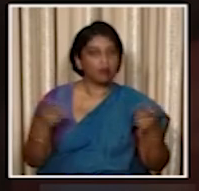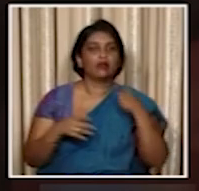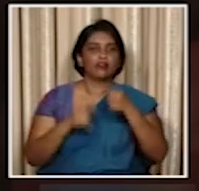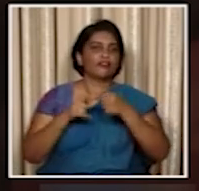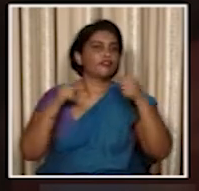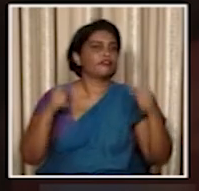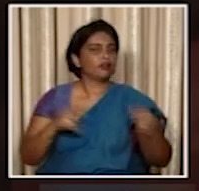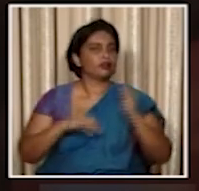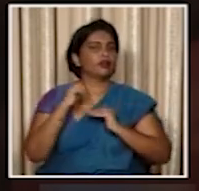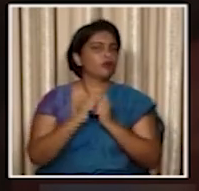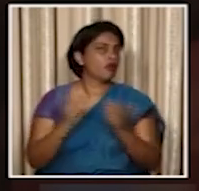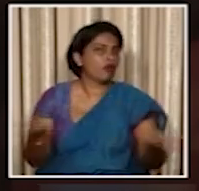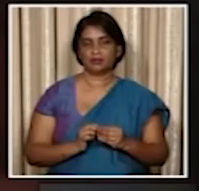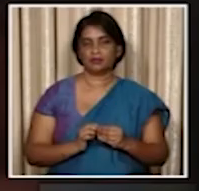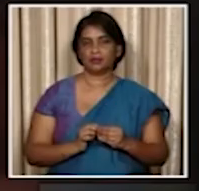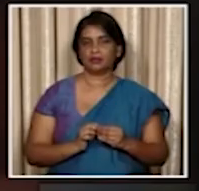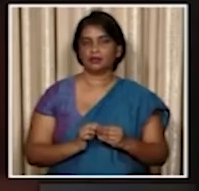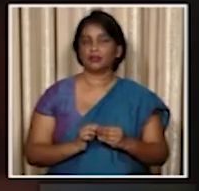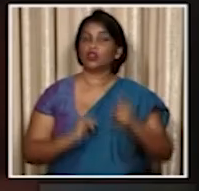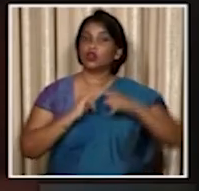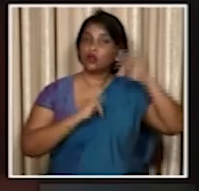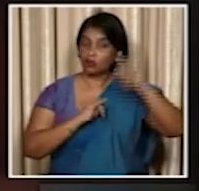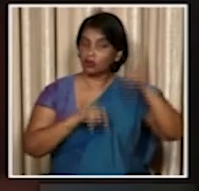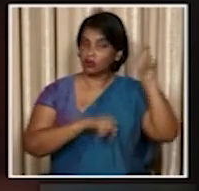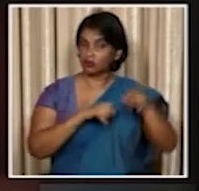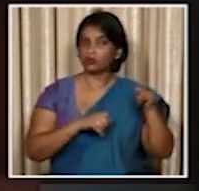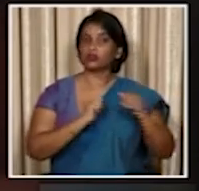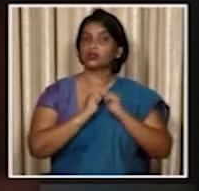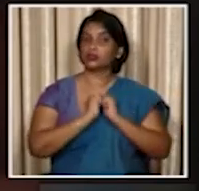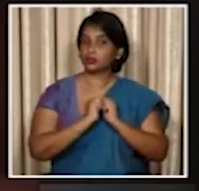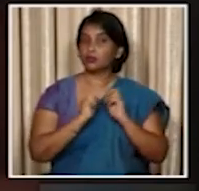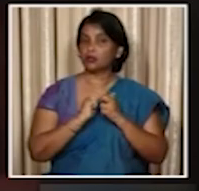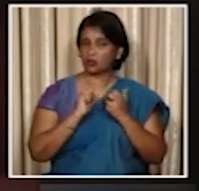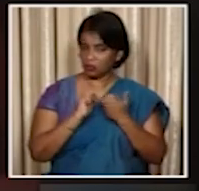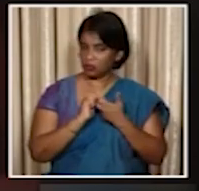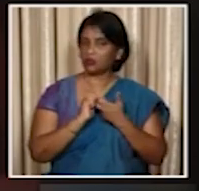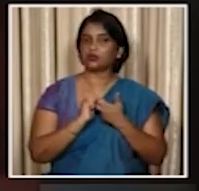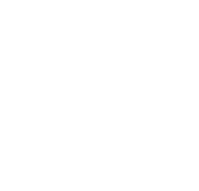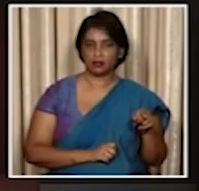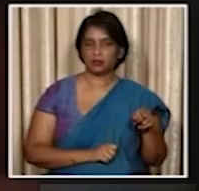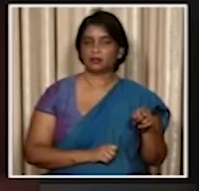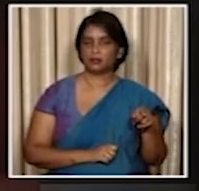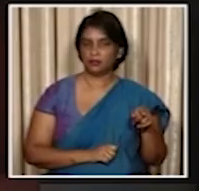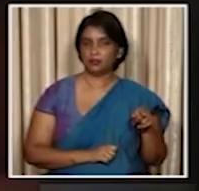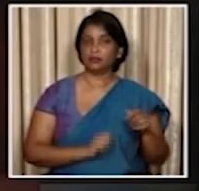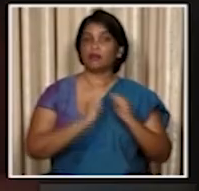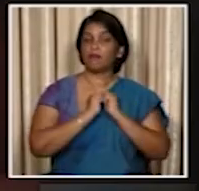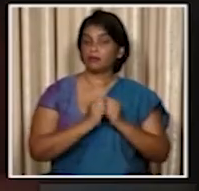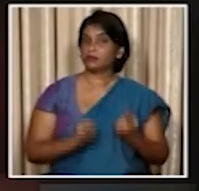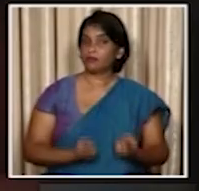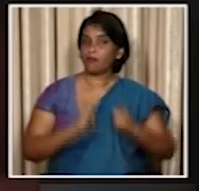විපක්ෂයේ ක්‍රියාකාරී මොකද්ද කියන එක තේරුම් ගන්න පුළුවන්. උපාධිධාරීන්ගේ රැකියා ගැටලුව පිළිබඳව යථාර්ථය තමයි රැකියා